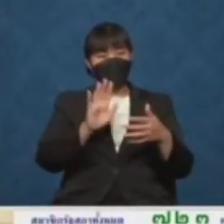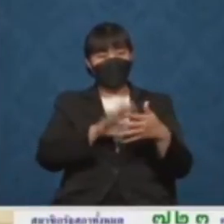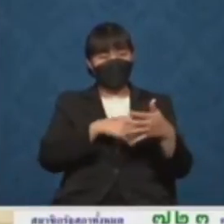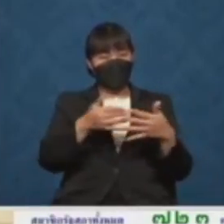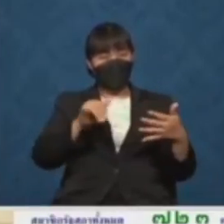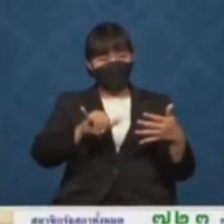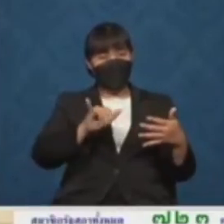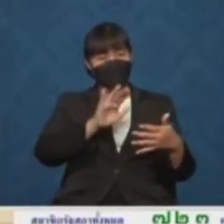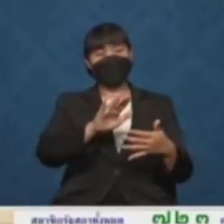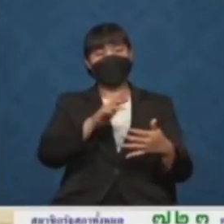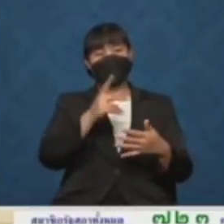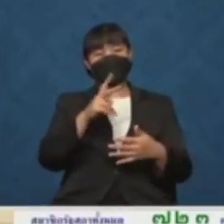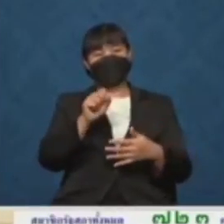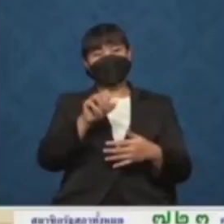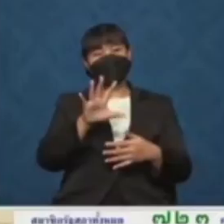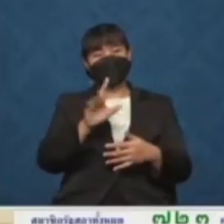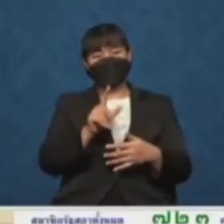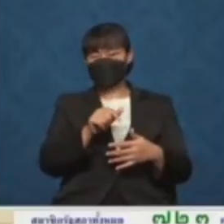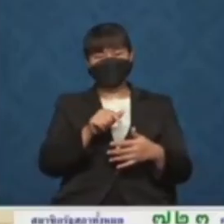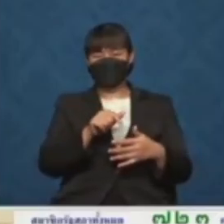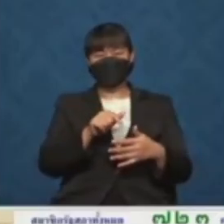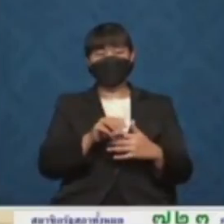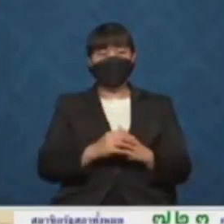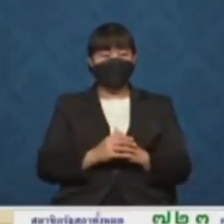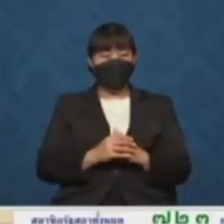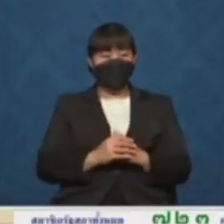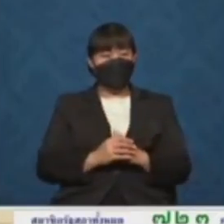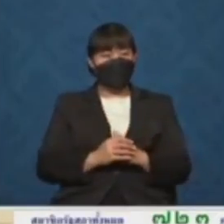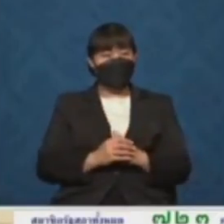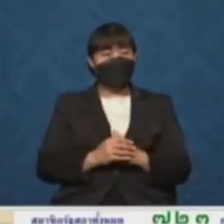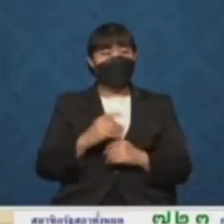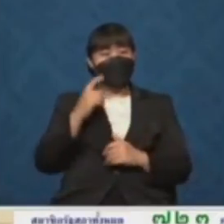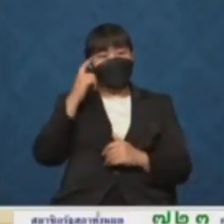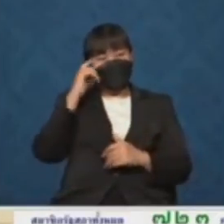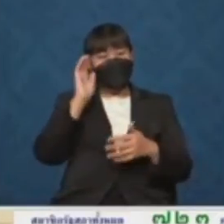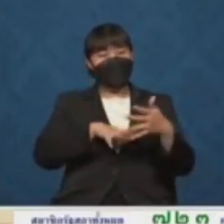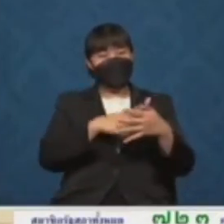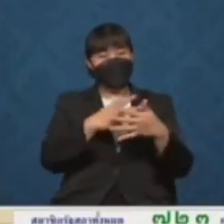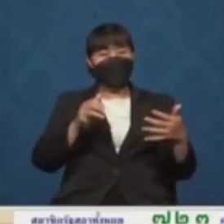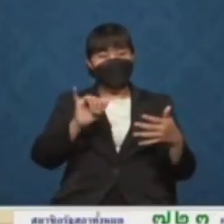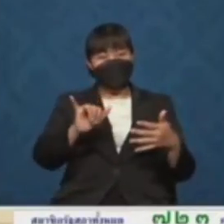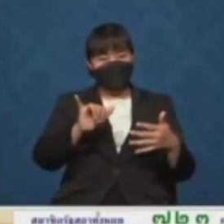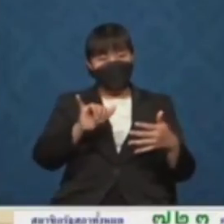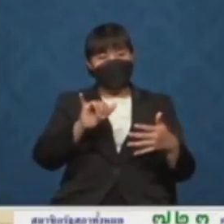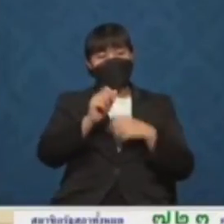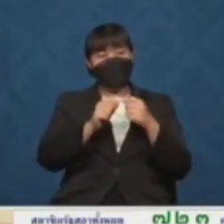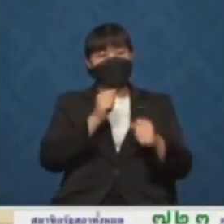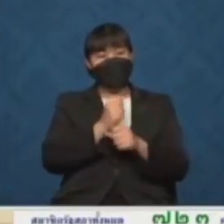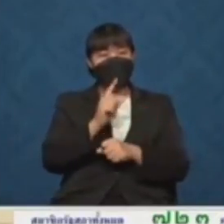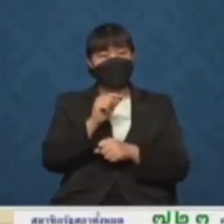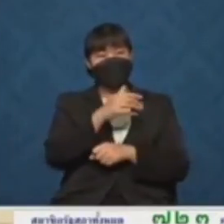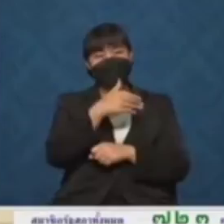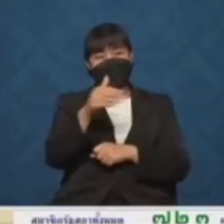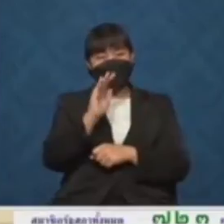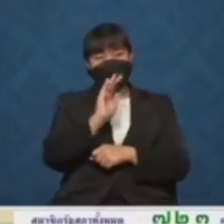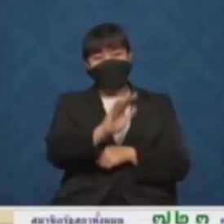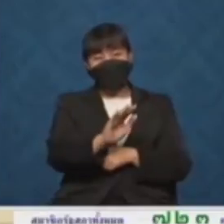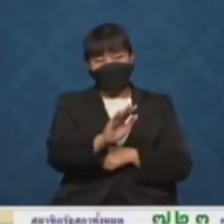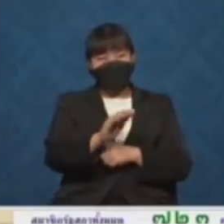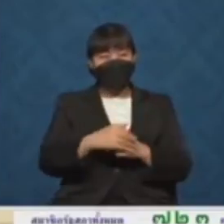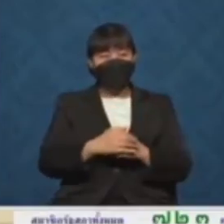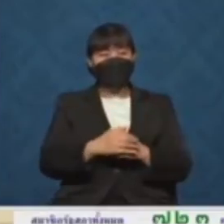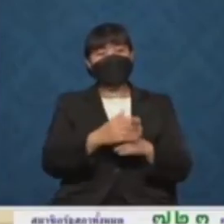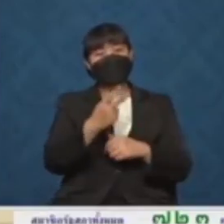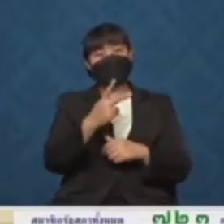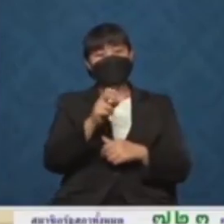คือเป็เหตุผลที่ทำให้เราต้องเสนอใหมกยกเลิกกลนกายแผนยธษาชาติเพระเหือแวและ่ใช่แผนยุษาสของชาติแต่เป็